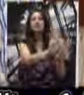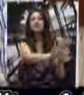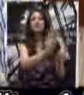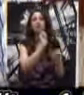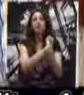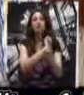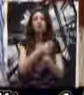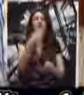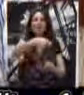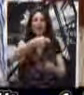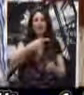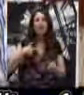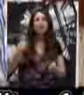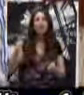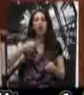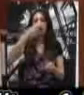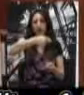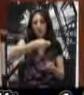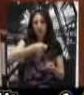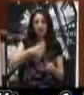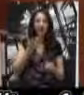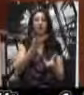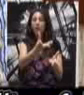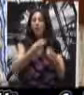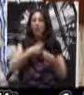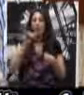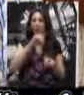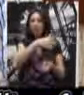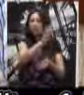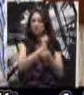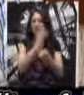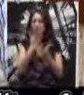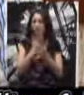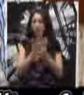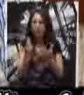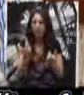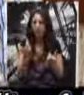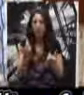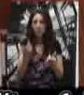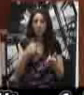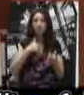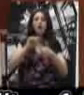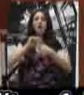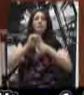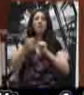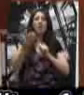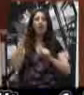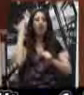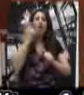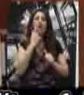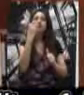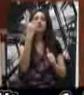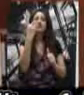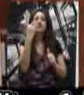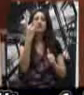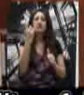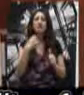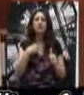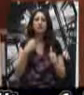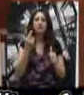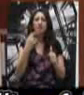منها الحكاية. ازيك يا صباح؟ سلمك يا استاذ. ايه بقى حكايتك ايه من اولها كده؟ حكايتي اللي انا مطلقة من